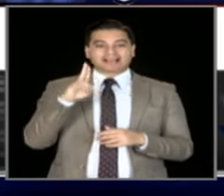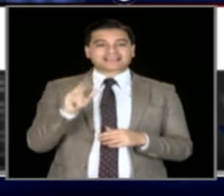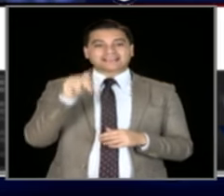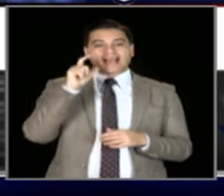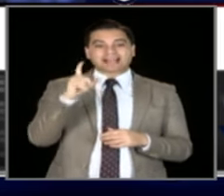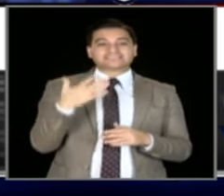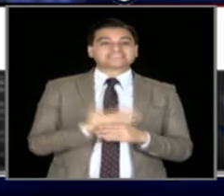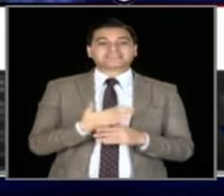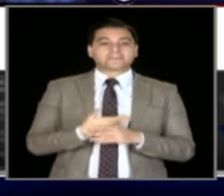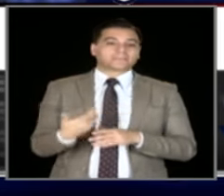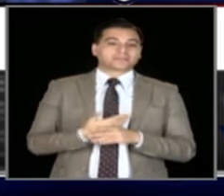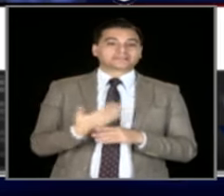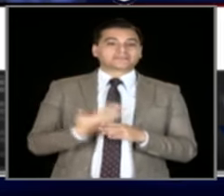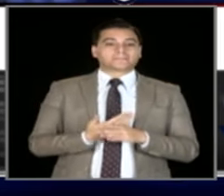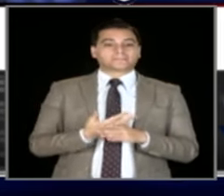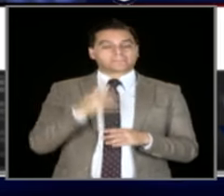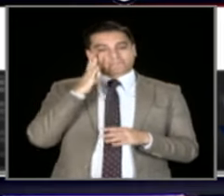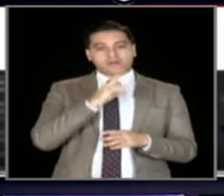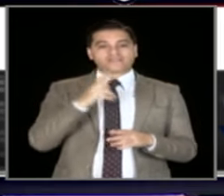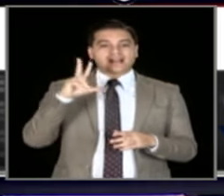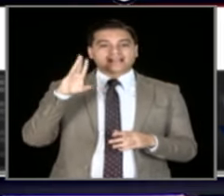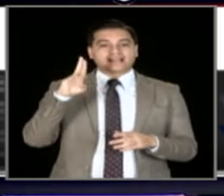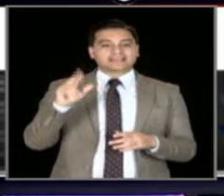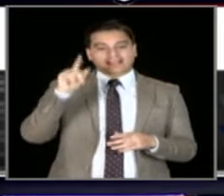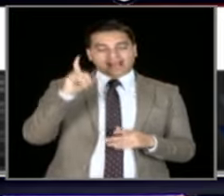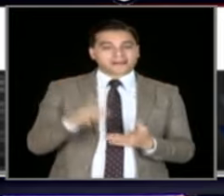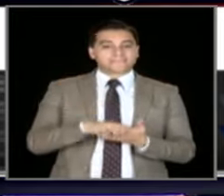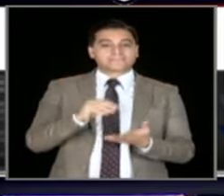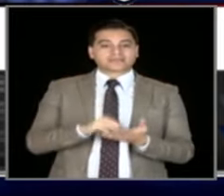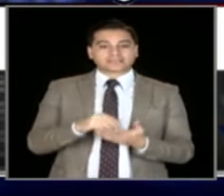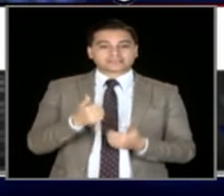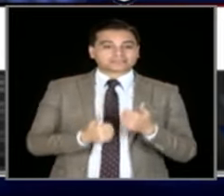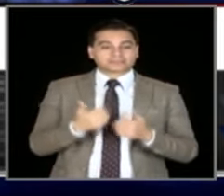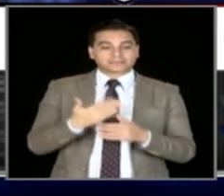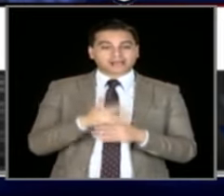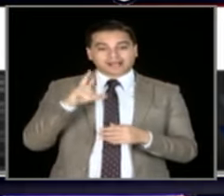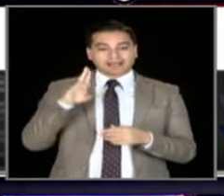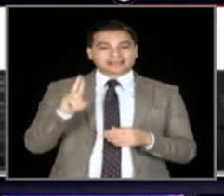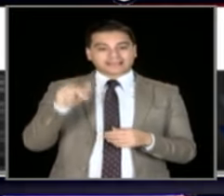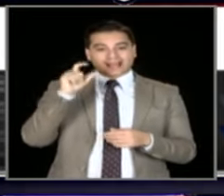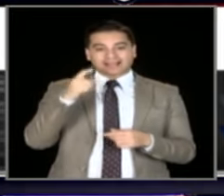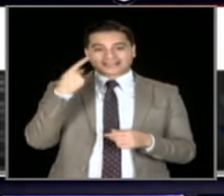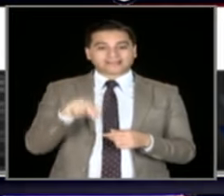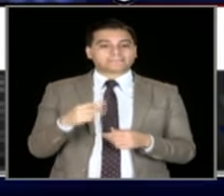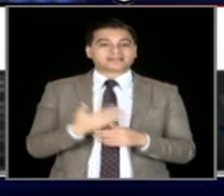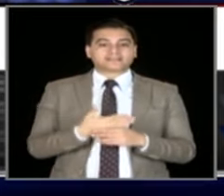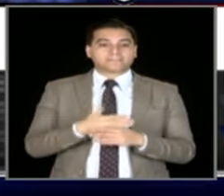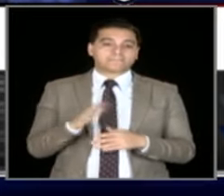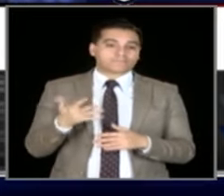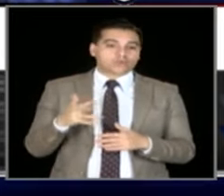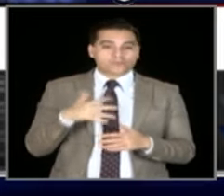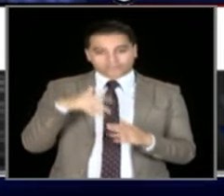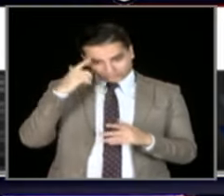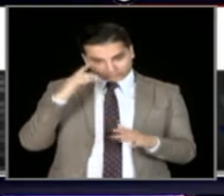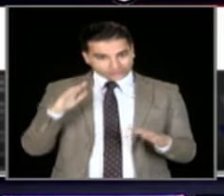ليه بتاخد الريسك؟ يعني بذور الكتان معروفة، فممكن احنا في بداية المباراة، بس احنا متأخرين. الكتان هتطلع سم ليه؟ ممكن، مين